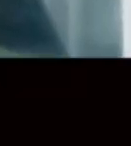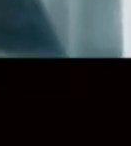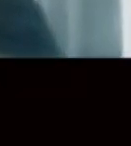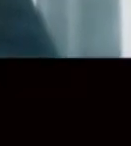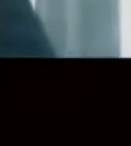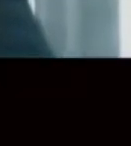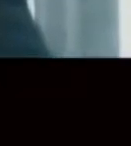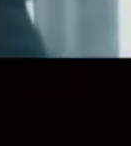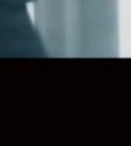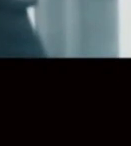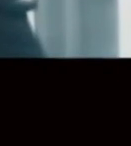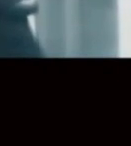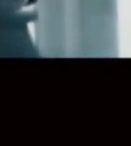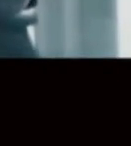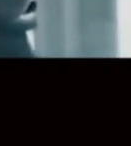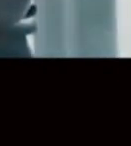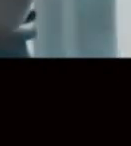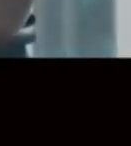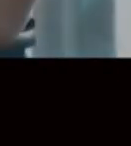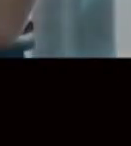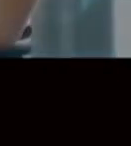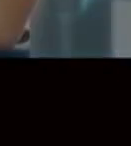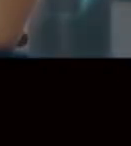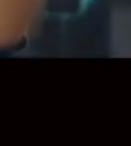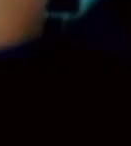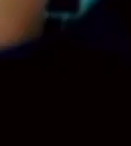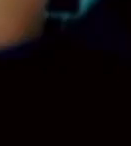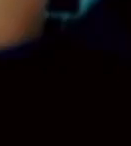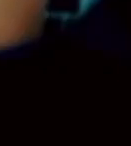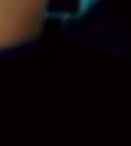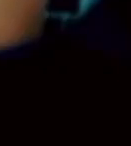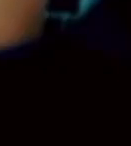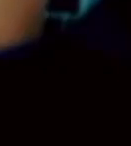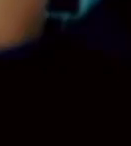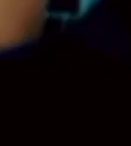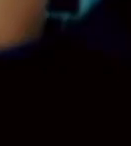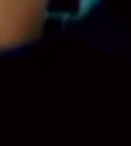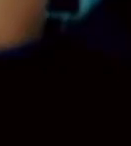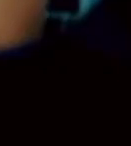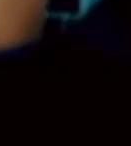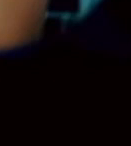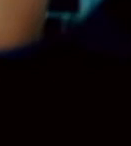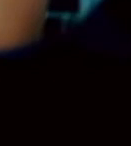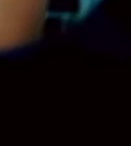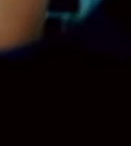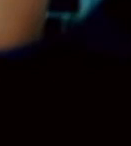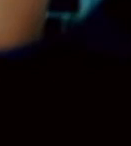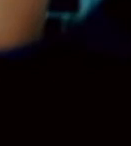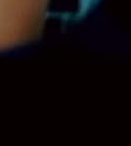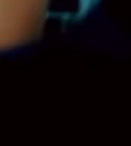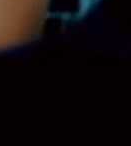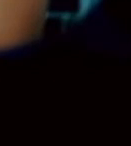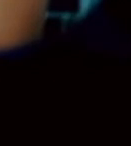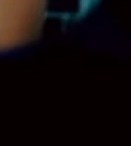Tak perlu kau resah, jangan kau sesah, karena ini